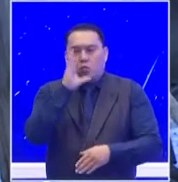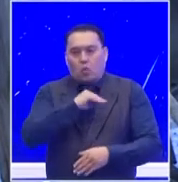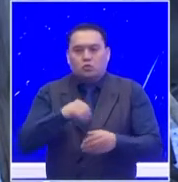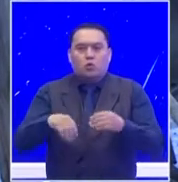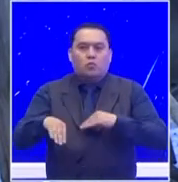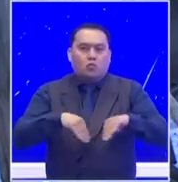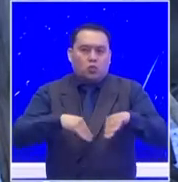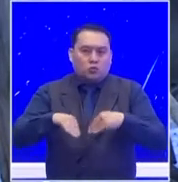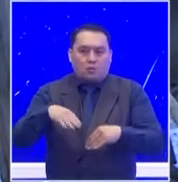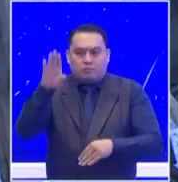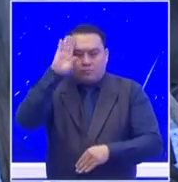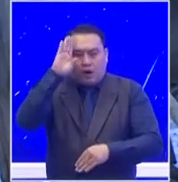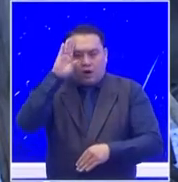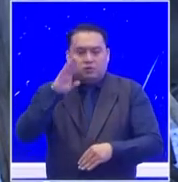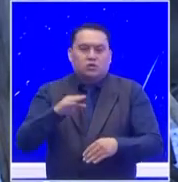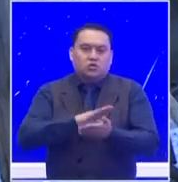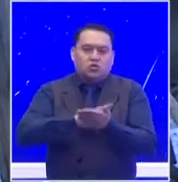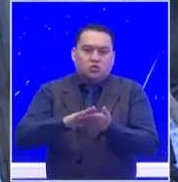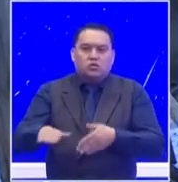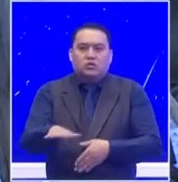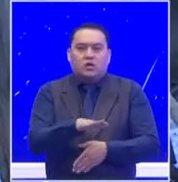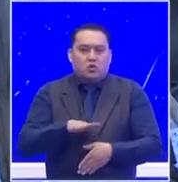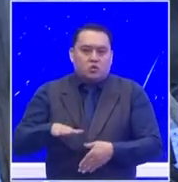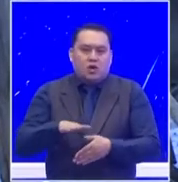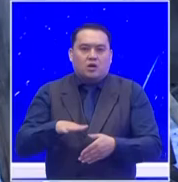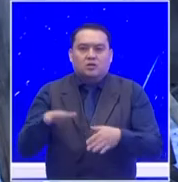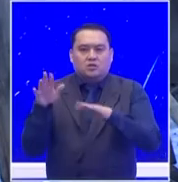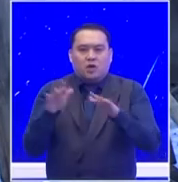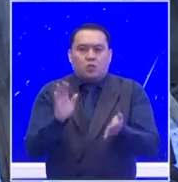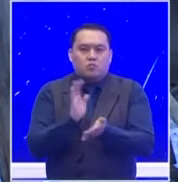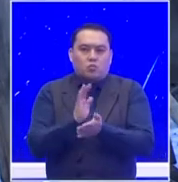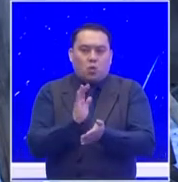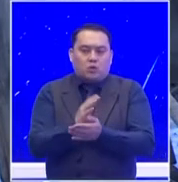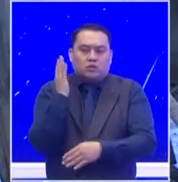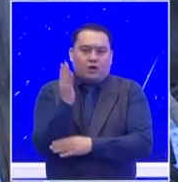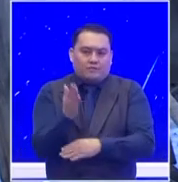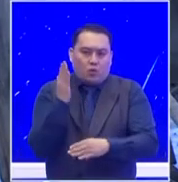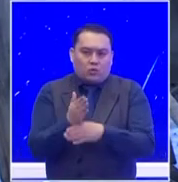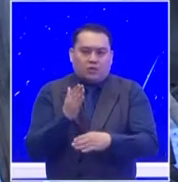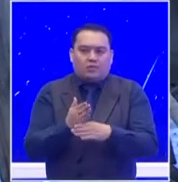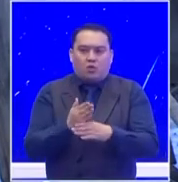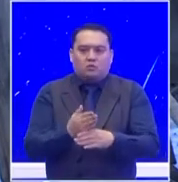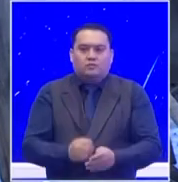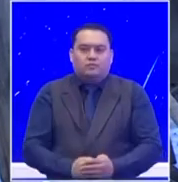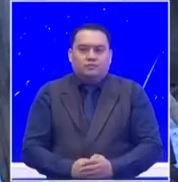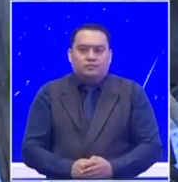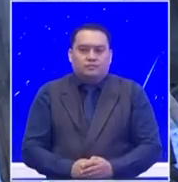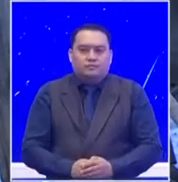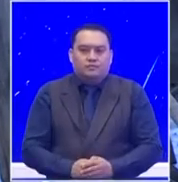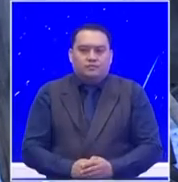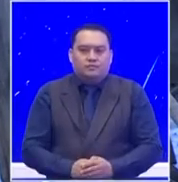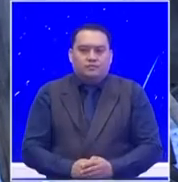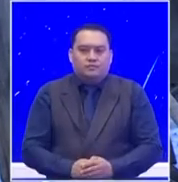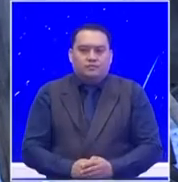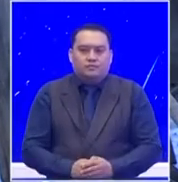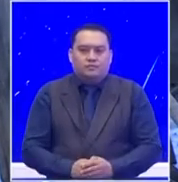и убирают по дому, то парни очищают территорию от снега и мусора, колят дрова и дробят